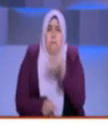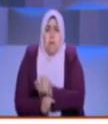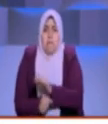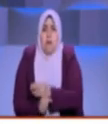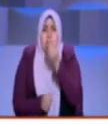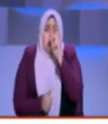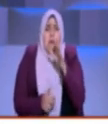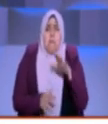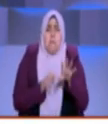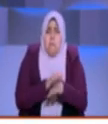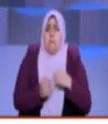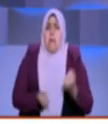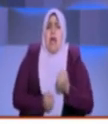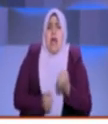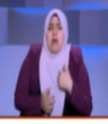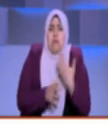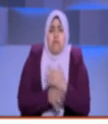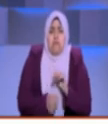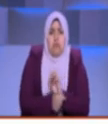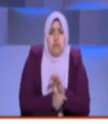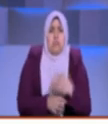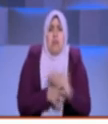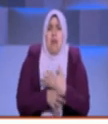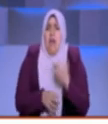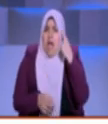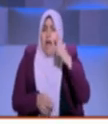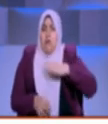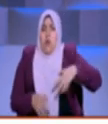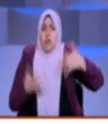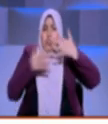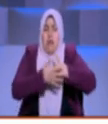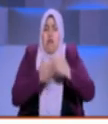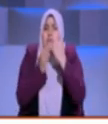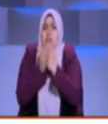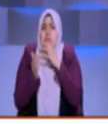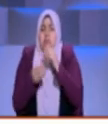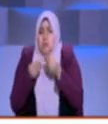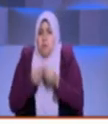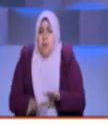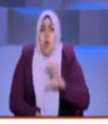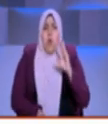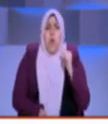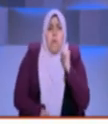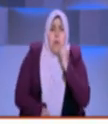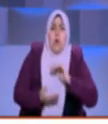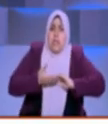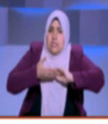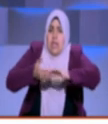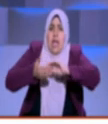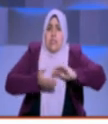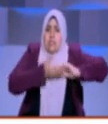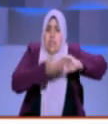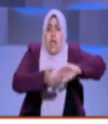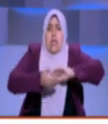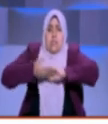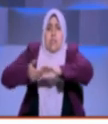في الاقتصاد. وأعتقد أنها كانت نموذجا يحتذى به بأنها تعهدت بدفع مرتبات العاملين فيها حتى